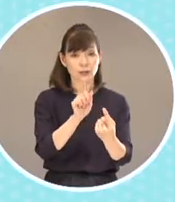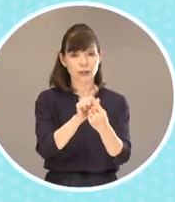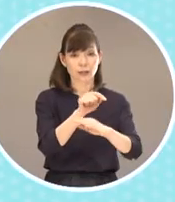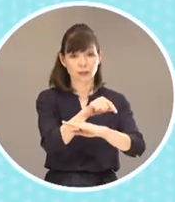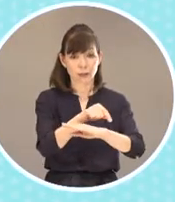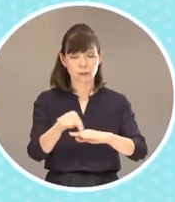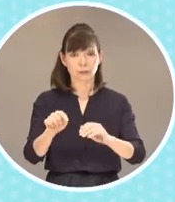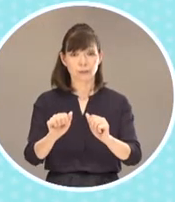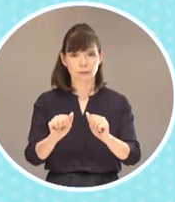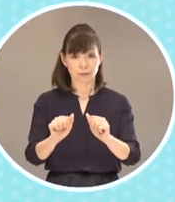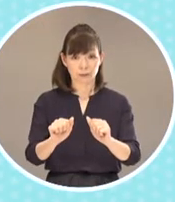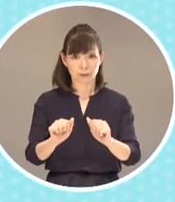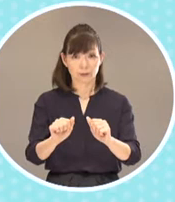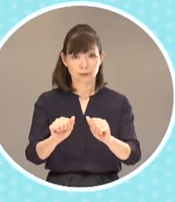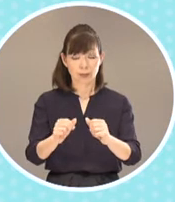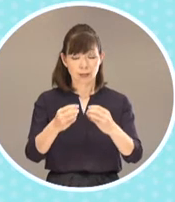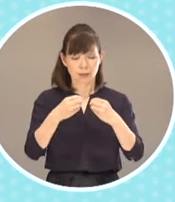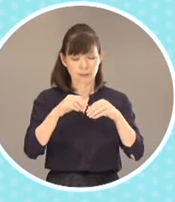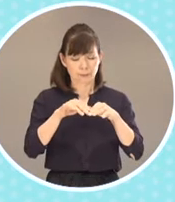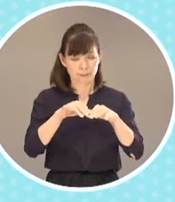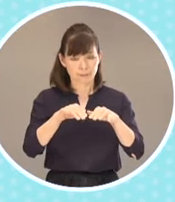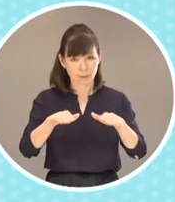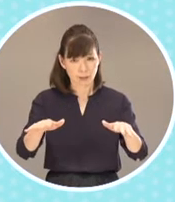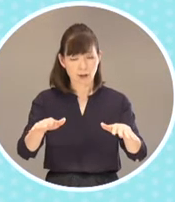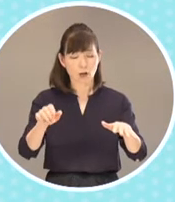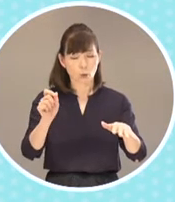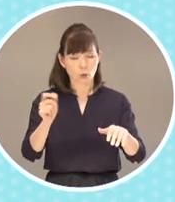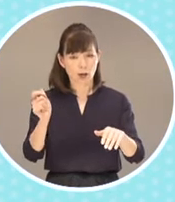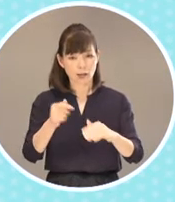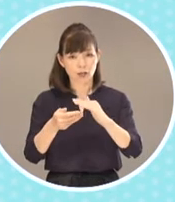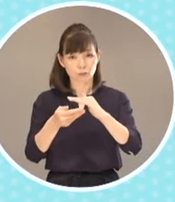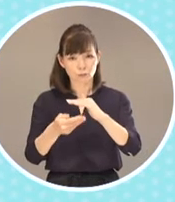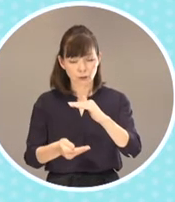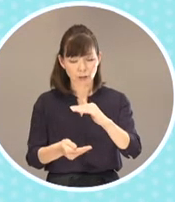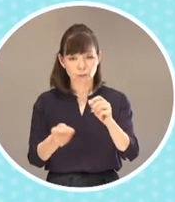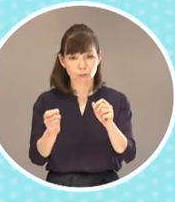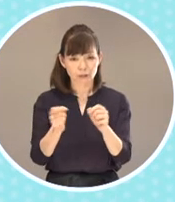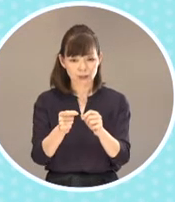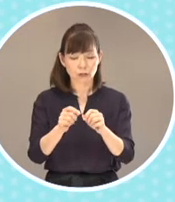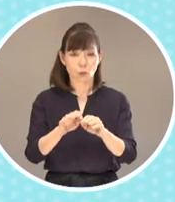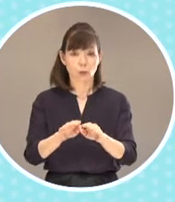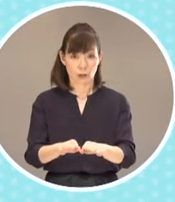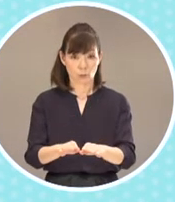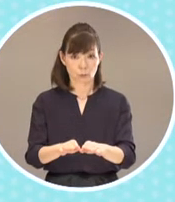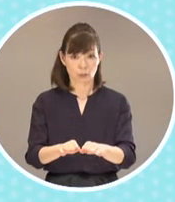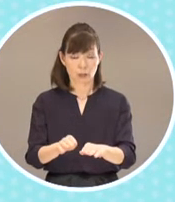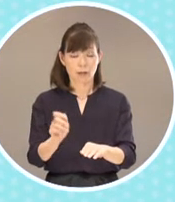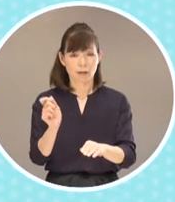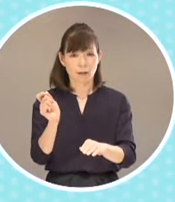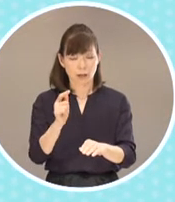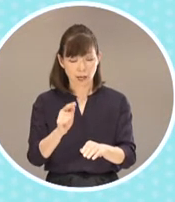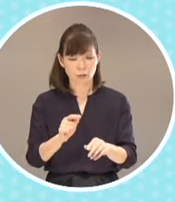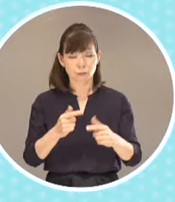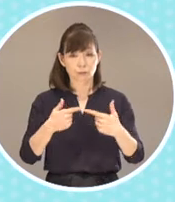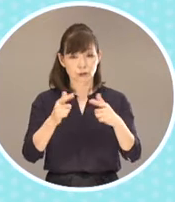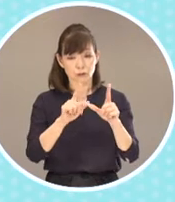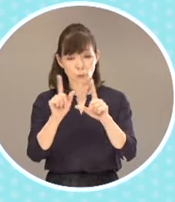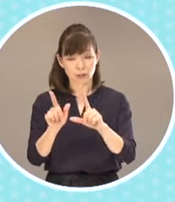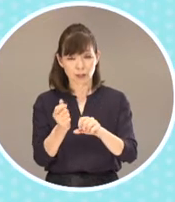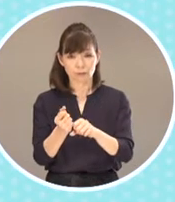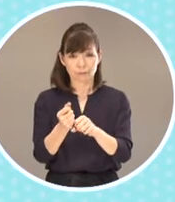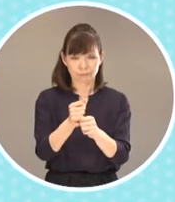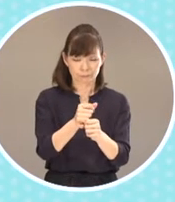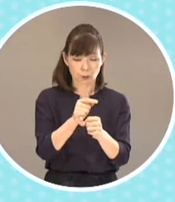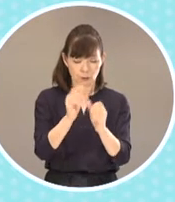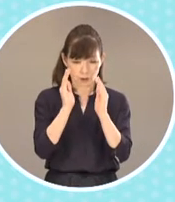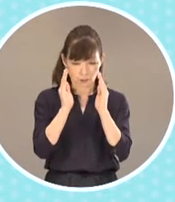ですね、その感染の急拡大を早く深く短く抑え込むと、そして一日も早く日常を取り戻すと、こういうことに注力を